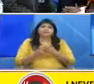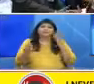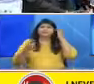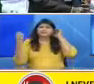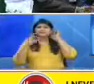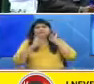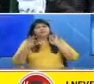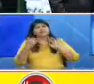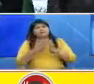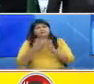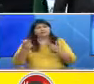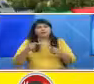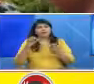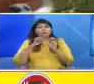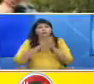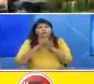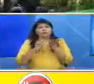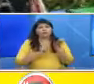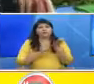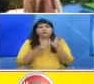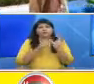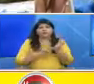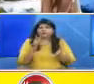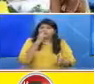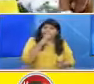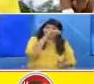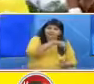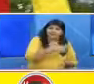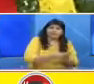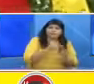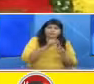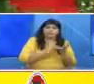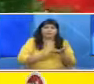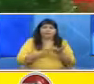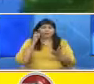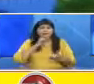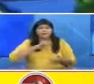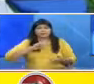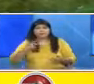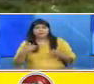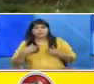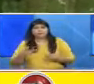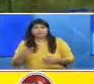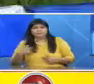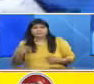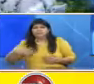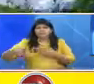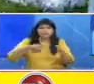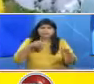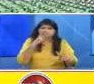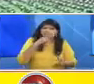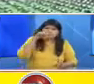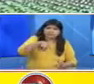पिछले सप्ताह में भूटान गया था। मैंने देखा है कि प्रधानमंत्री के रूप में मुझे जब से जहाँ भी जाने का अवसर